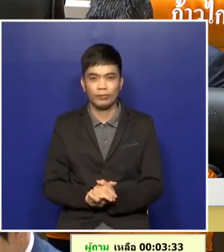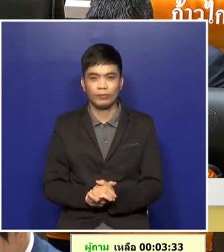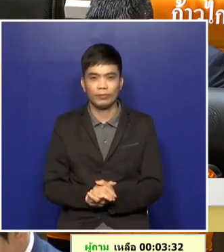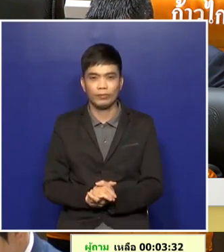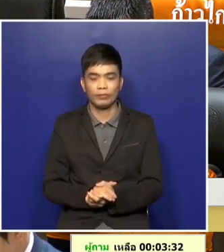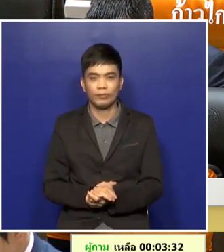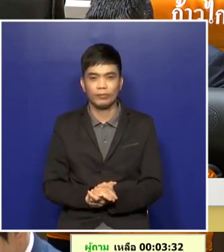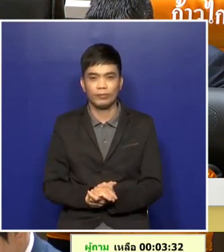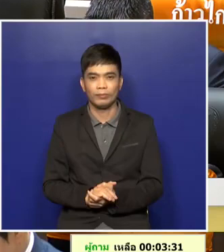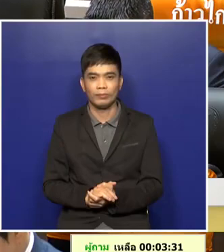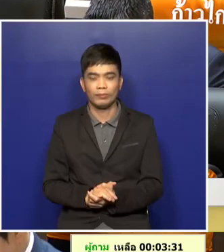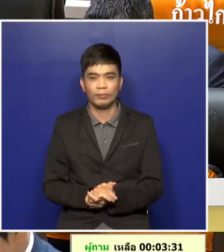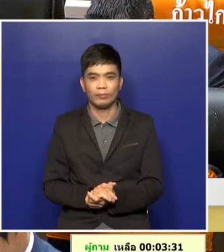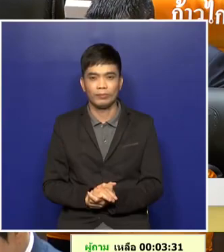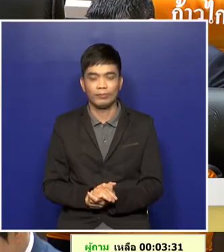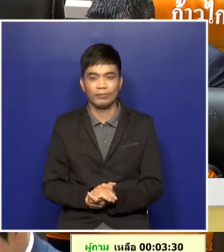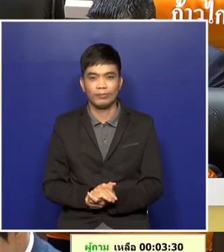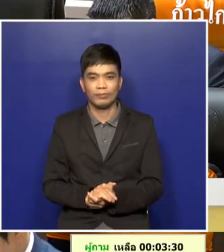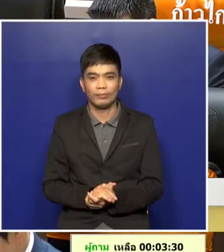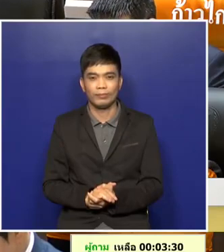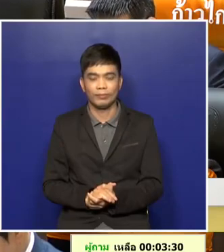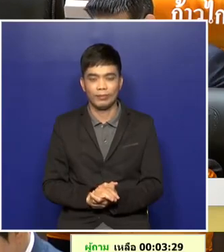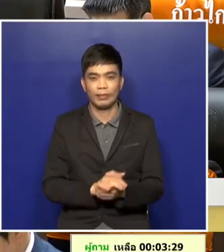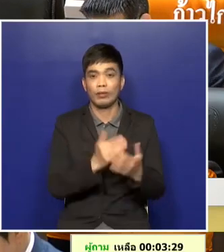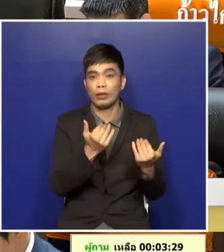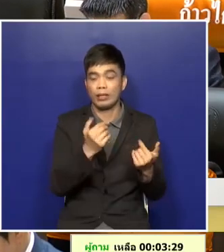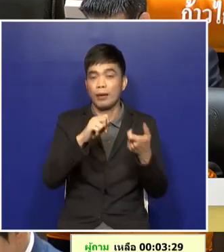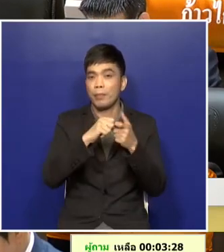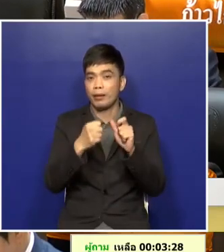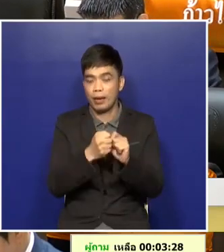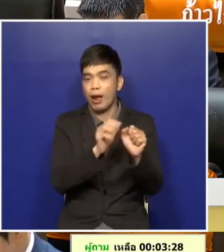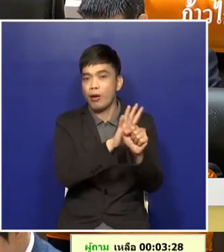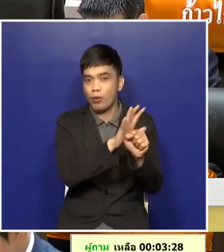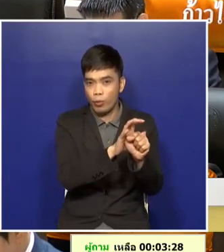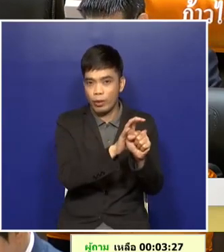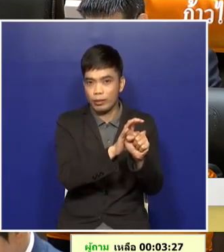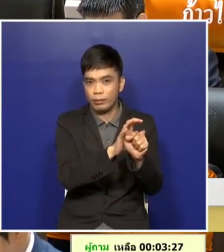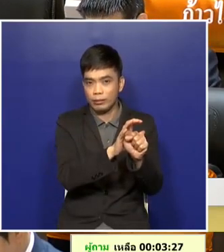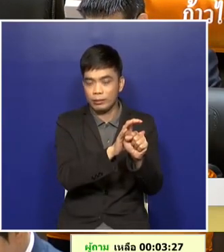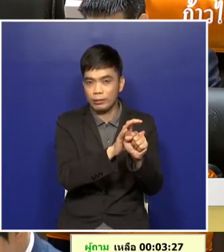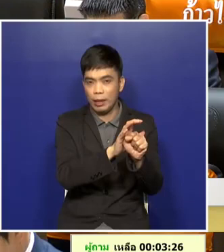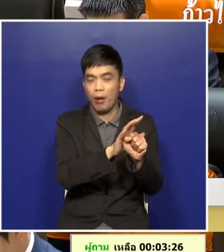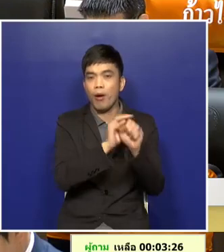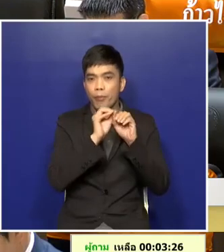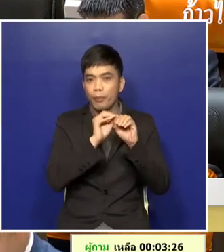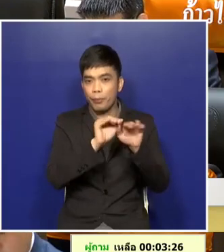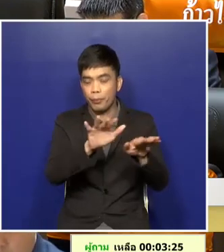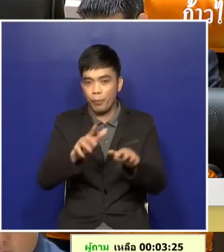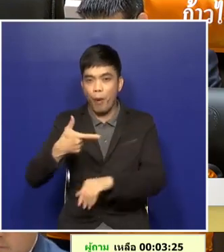ประธานว่าเราต้องอยู่กับปัญหาโควิด19ไปเนี่ยต้องล่าช้าออกไปเพราะว่าวัคซีน